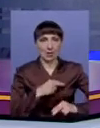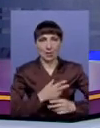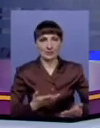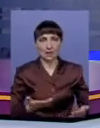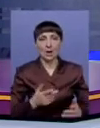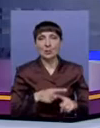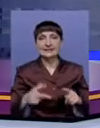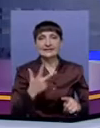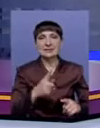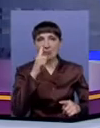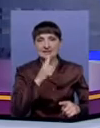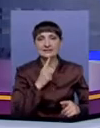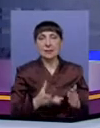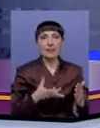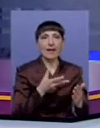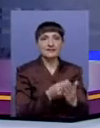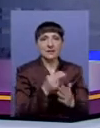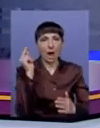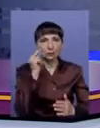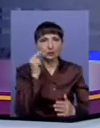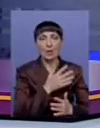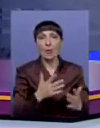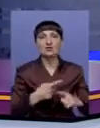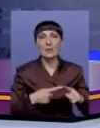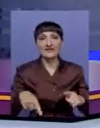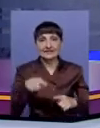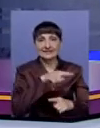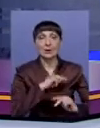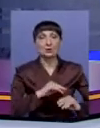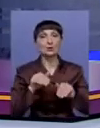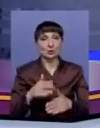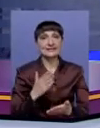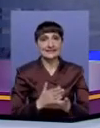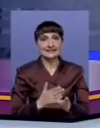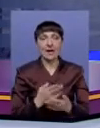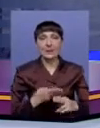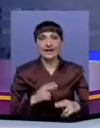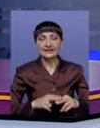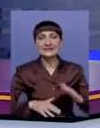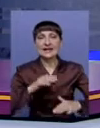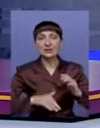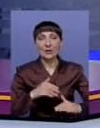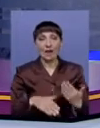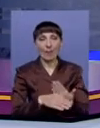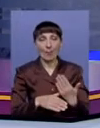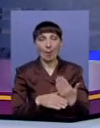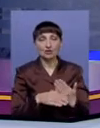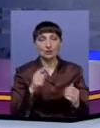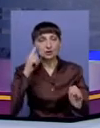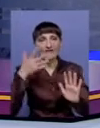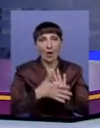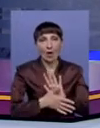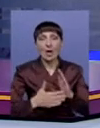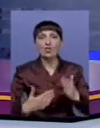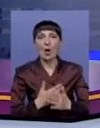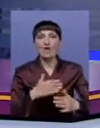После трехмесячного оплачиваемого обучения больше половины из них трудоустроились. При этом стажировка дала возможность освоить не только